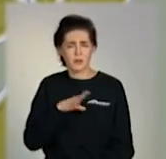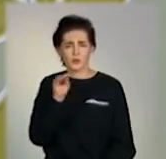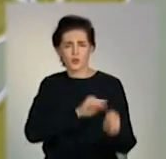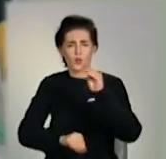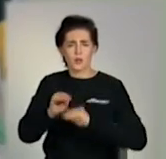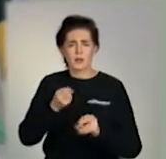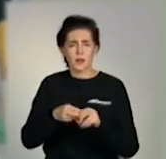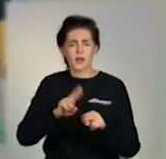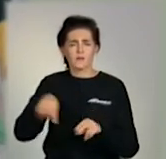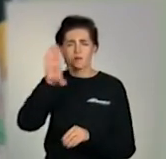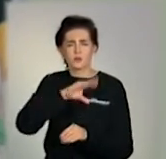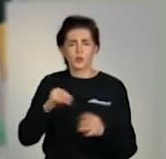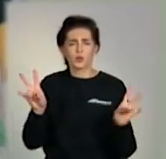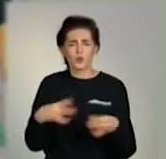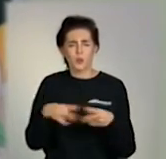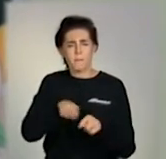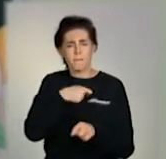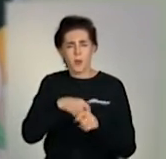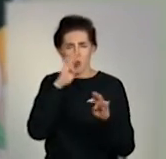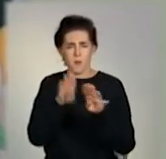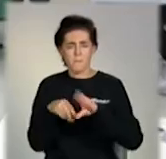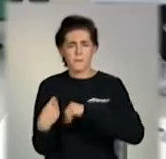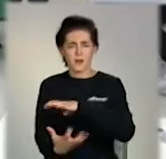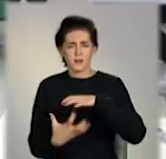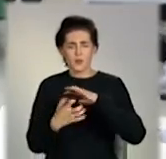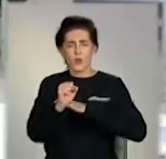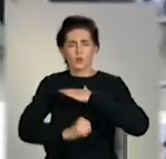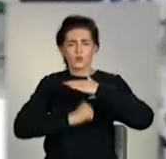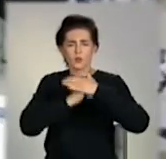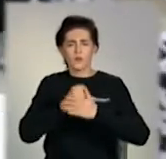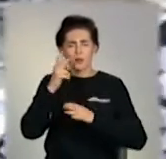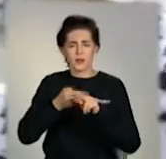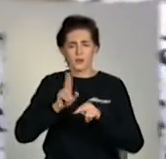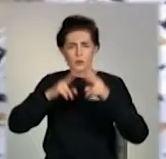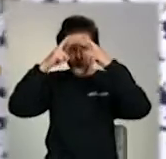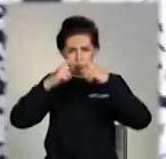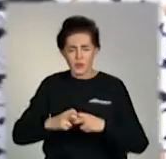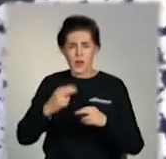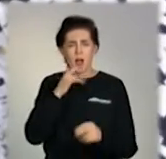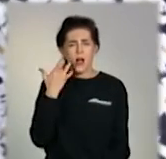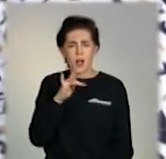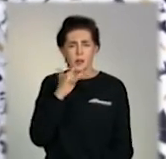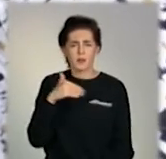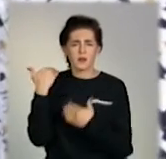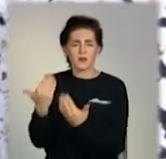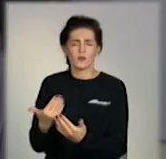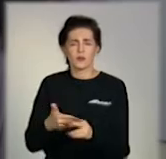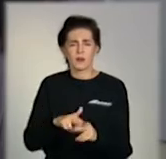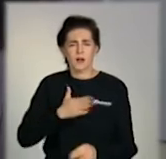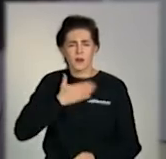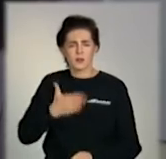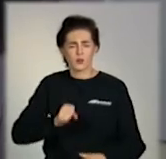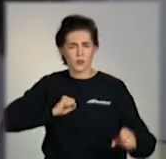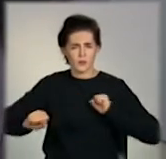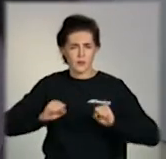із непотрібних матеріалів у вигляді планети. За основу брали дослідження американської екоактивістки Беа Джонсон. Ось